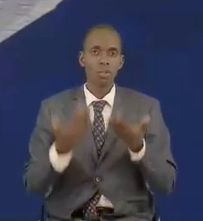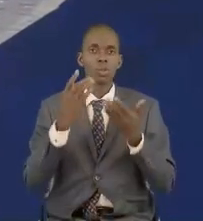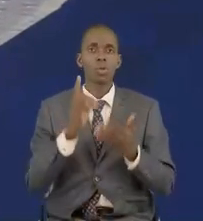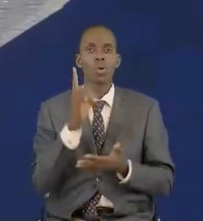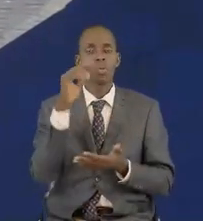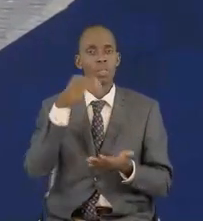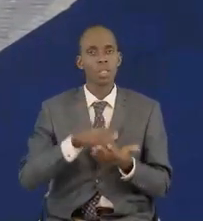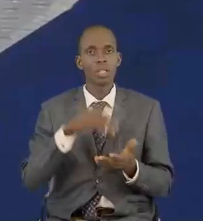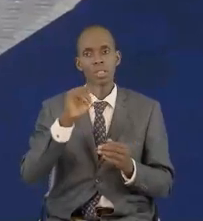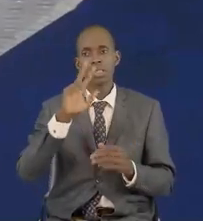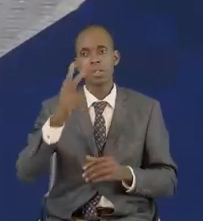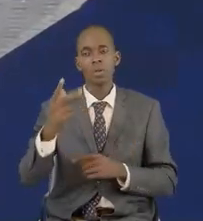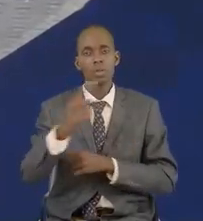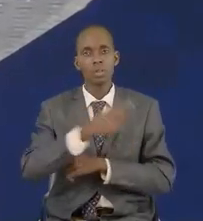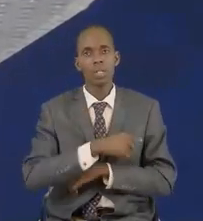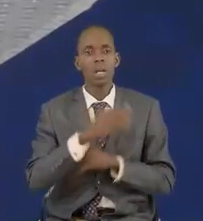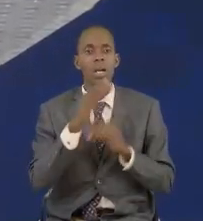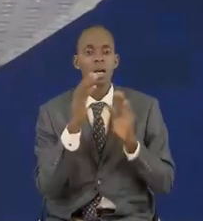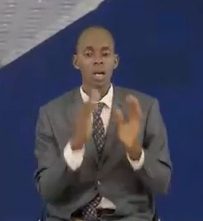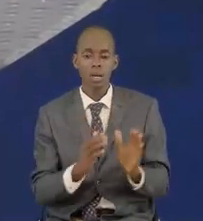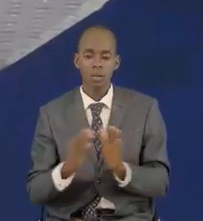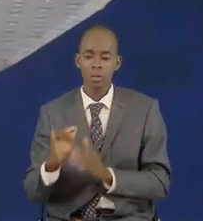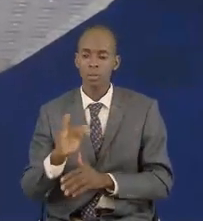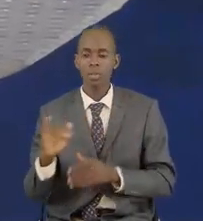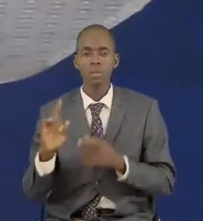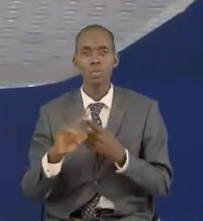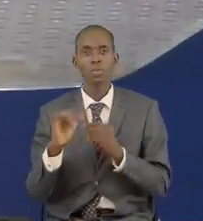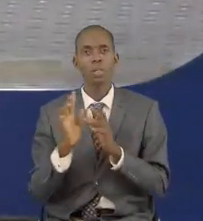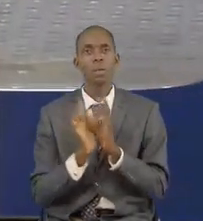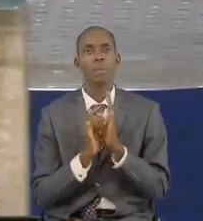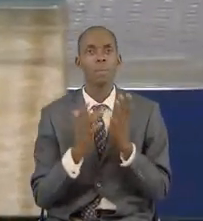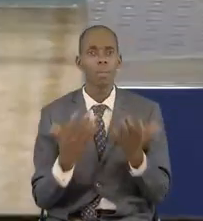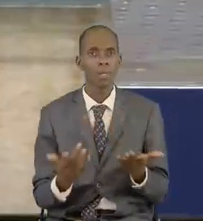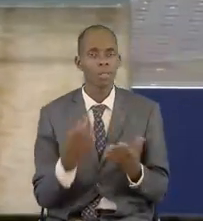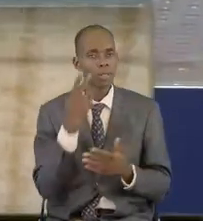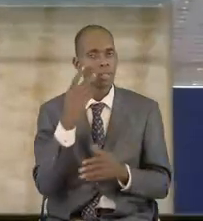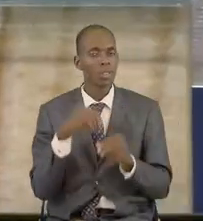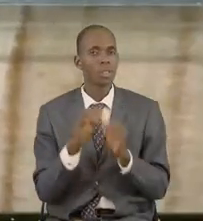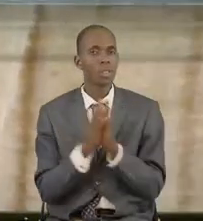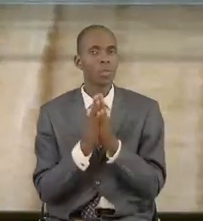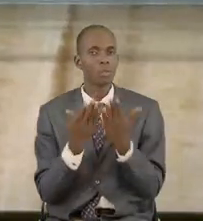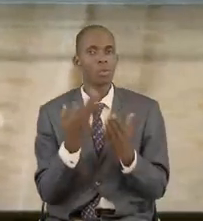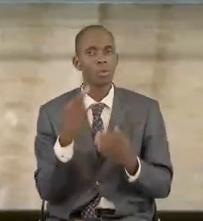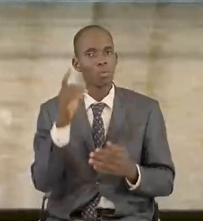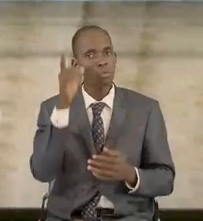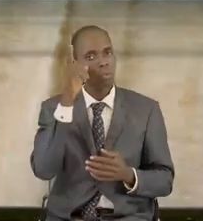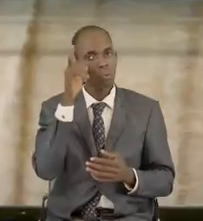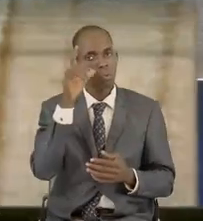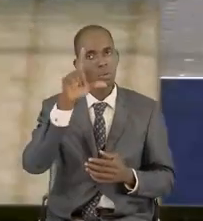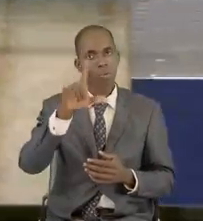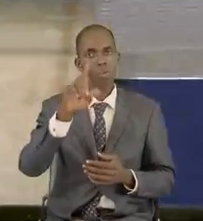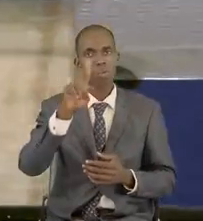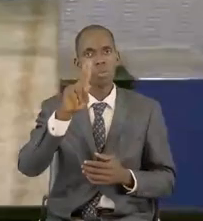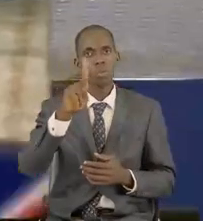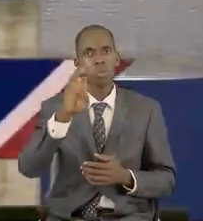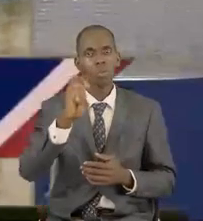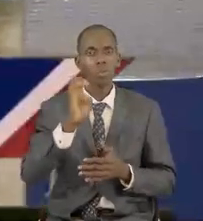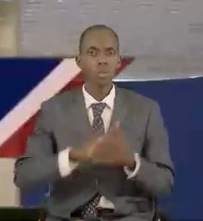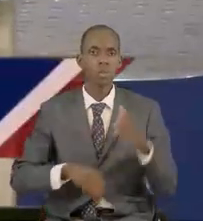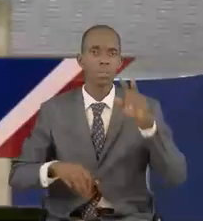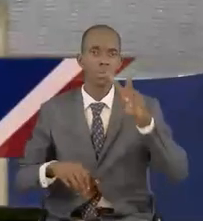qu'il est ressuscité le troisième jour selon les écritures voyons Luc 24